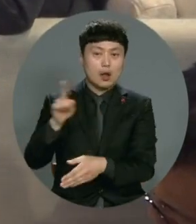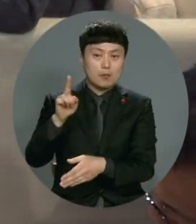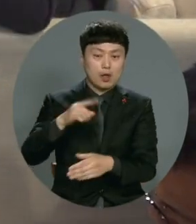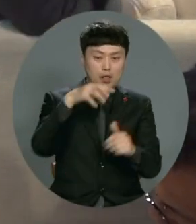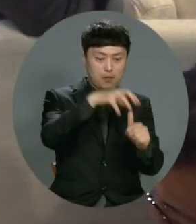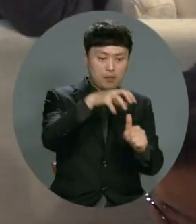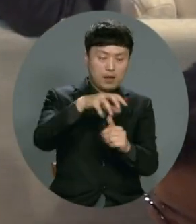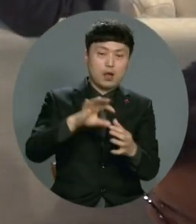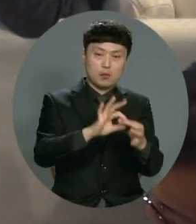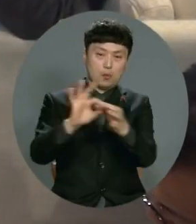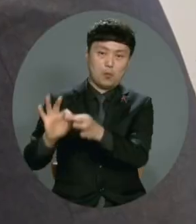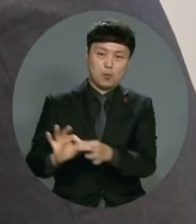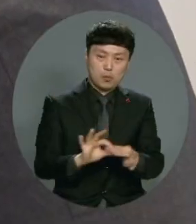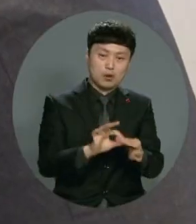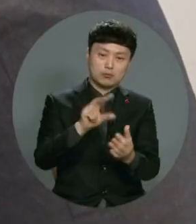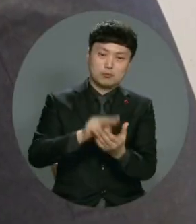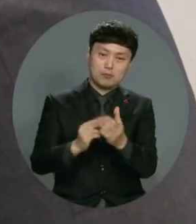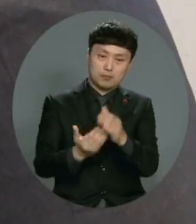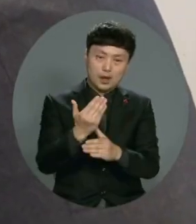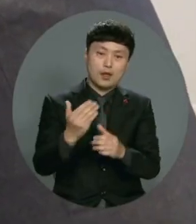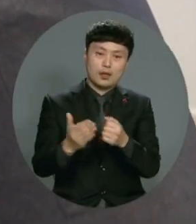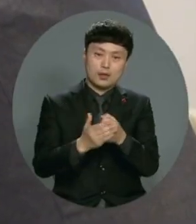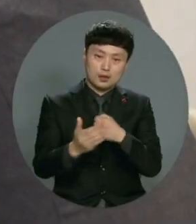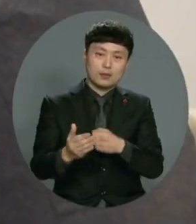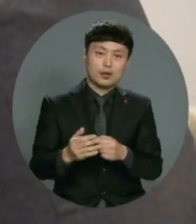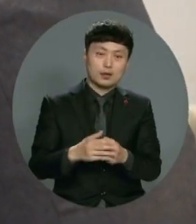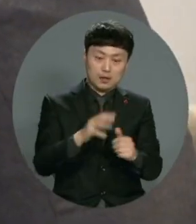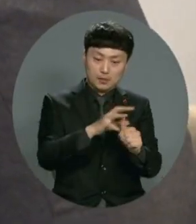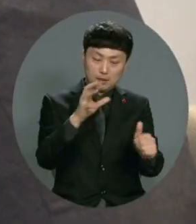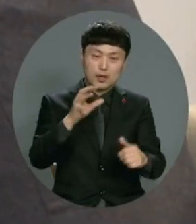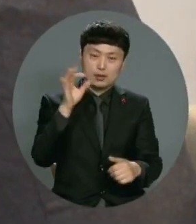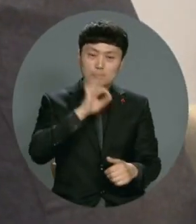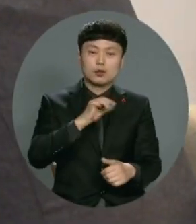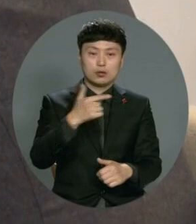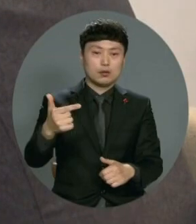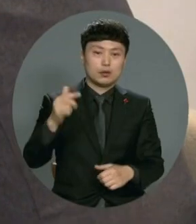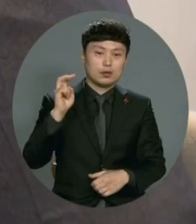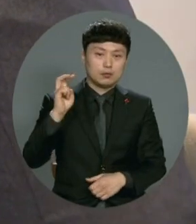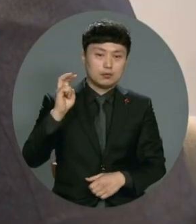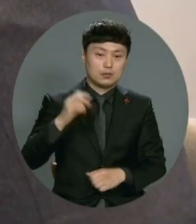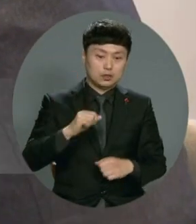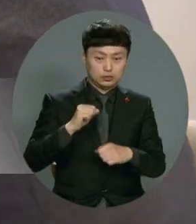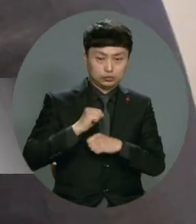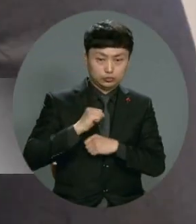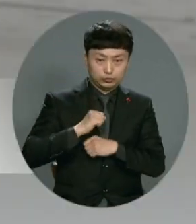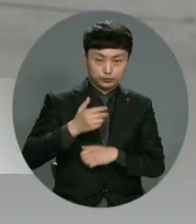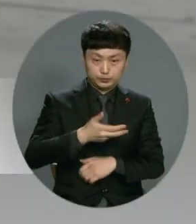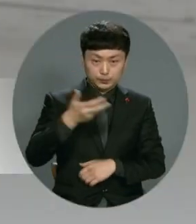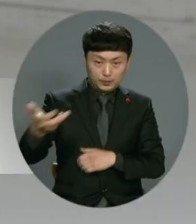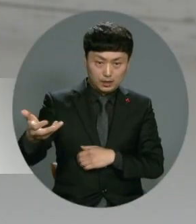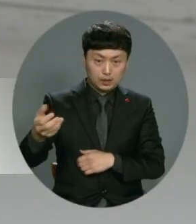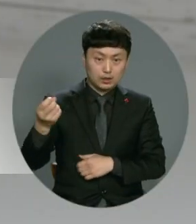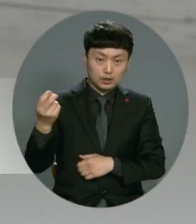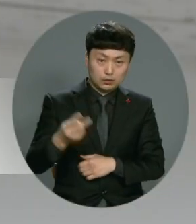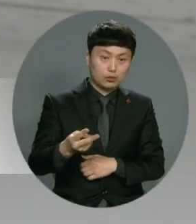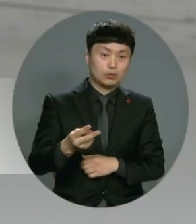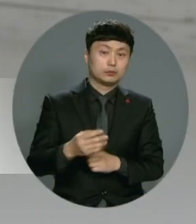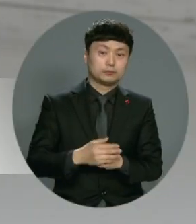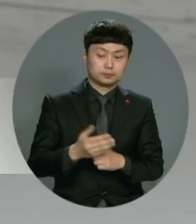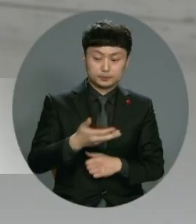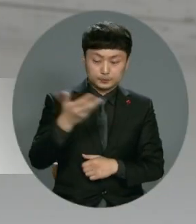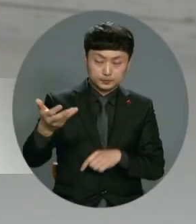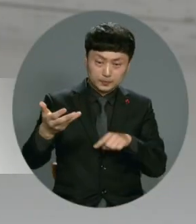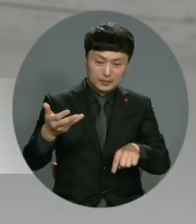개발제한구역과 연계돼 있어 해제 효과가 클 것으로 기대하고 있습니다 군부대 이전 사업의 경우 현재 군부대들이